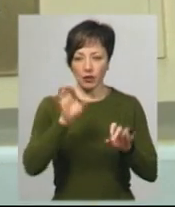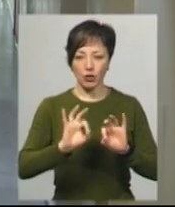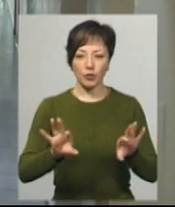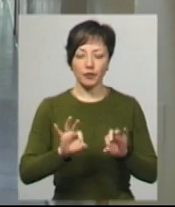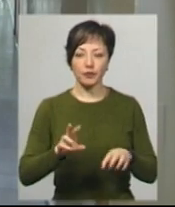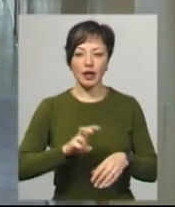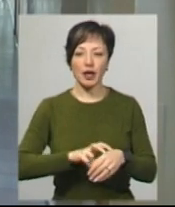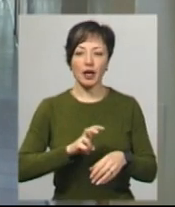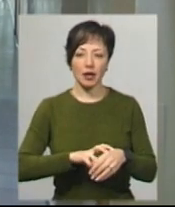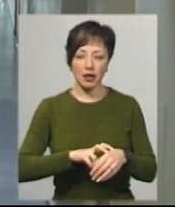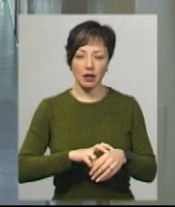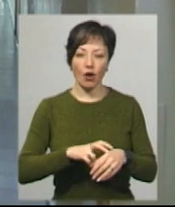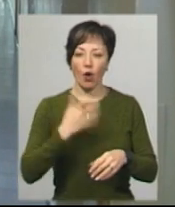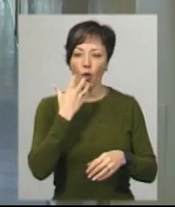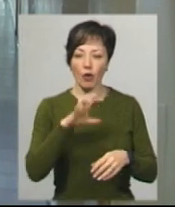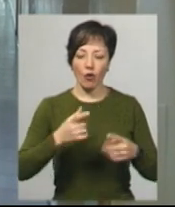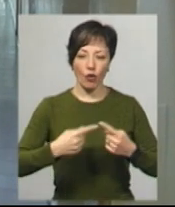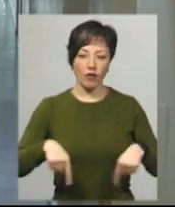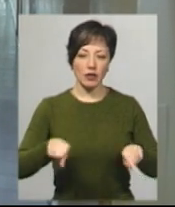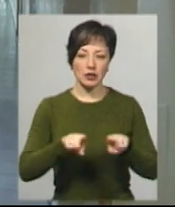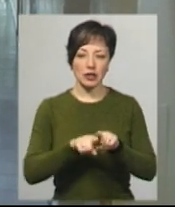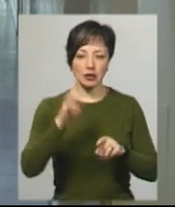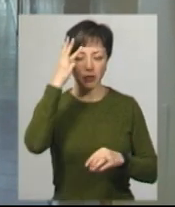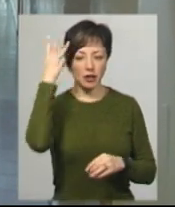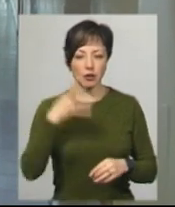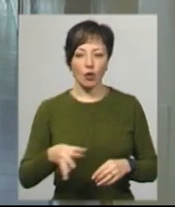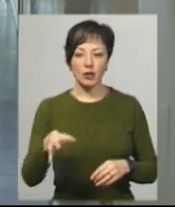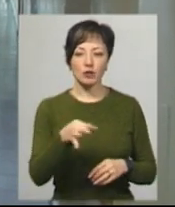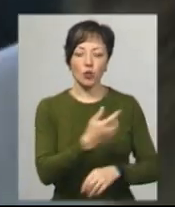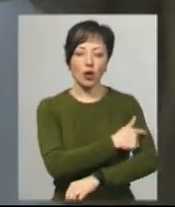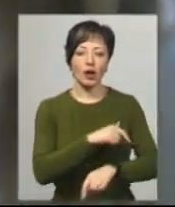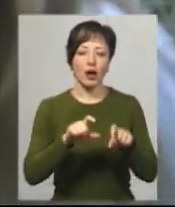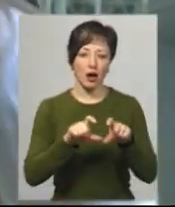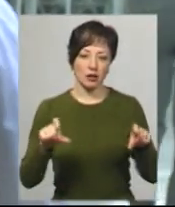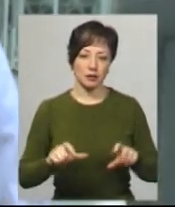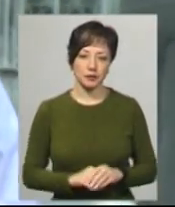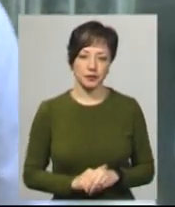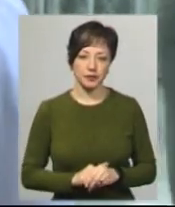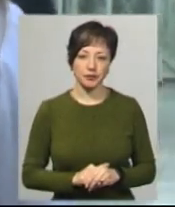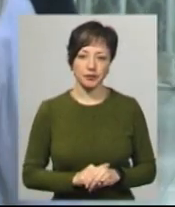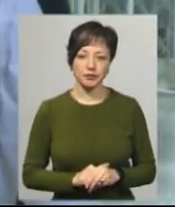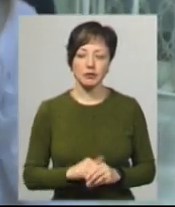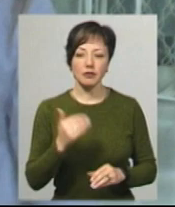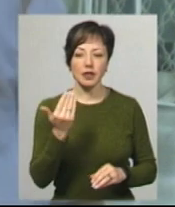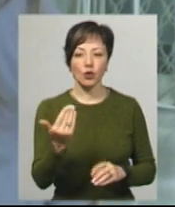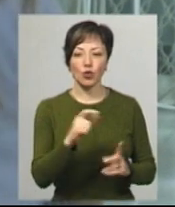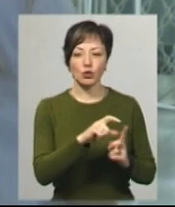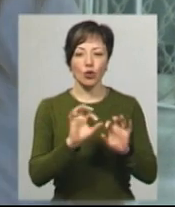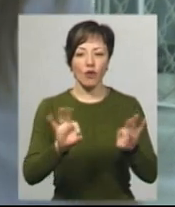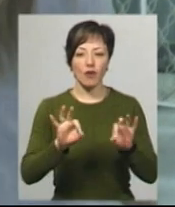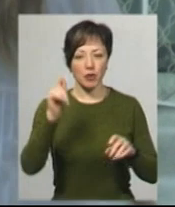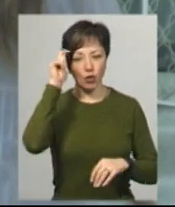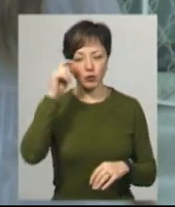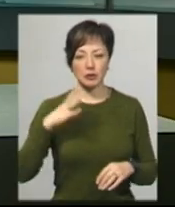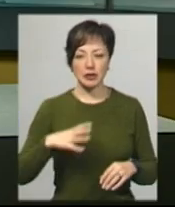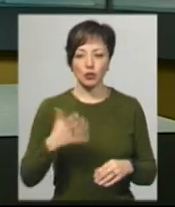розповідає лікар-комбустіолог опікового відділення Хмельницької обласної лікарні Олександр Пацаранюк. За його словами, хлопець переніс